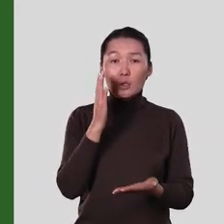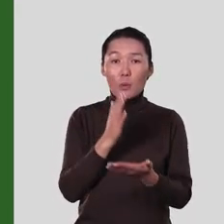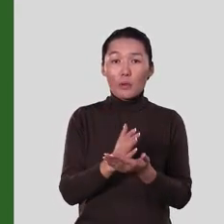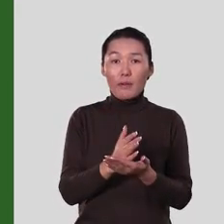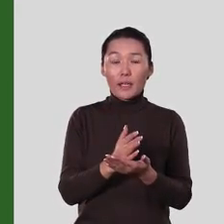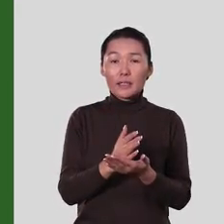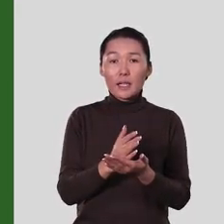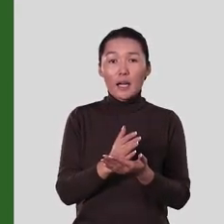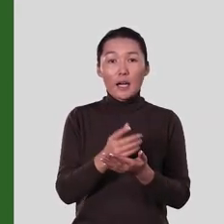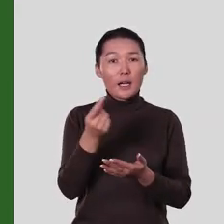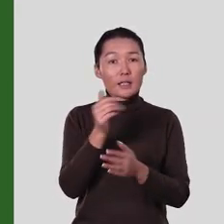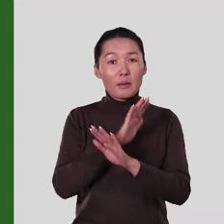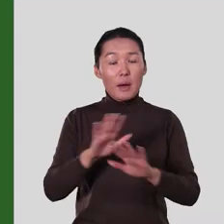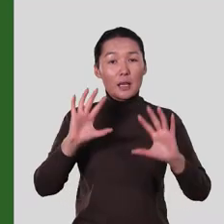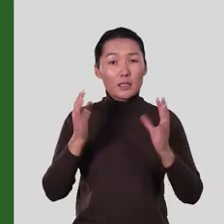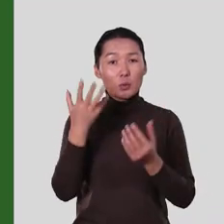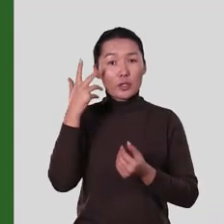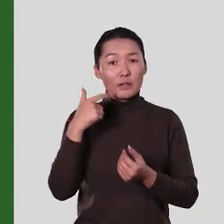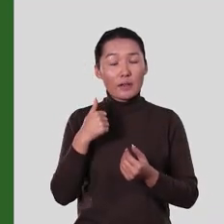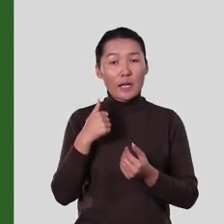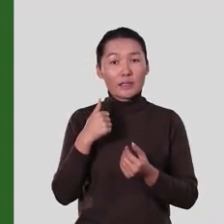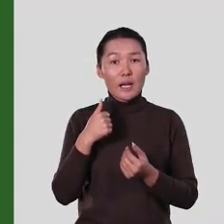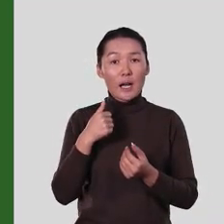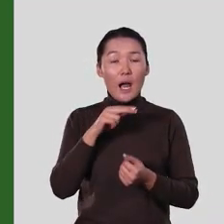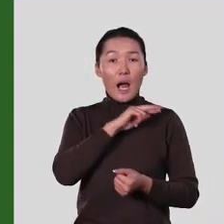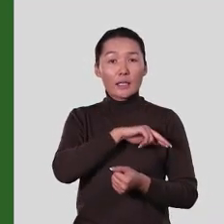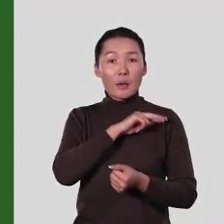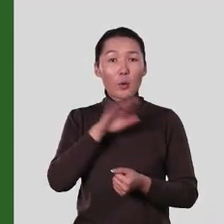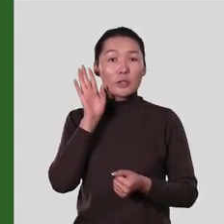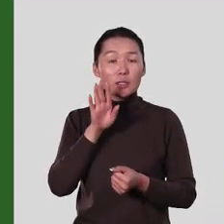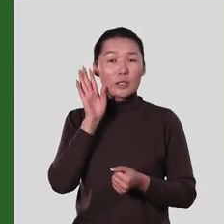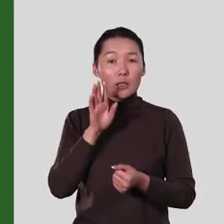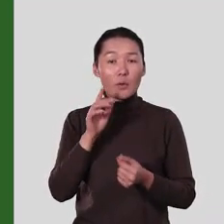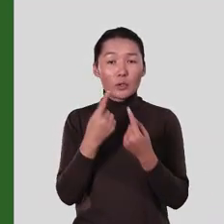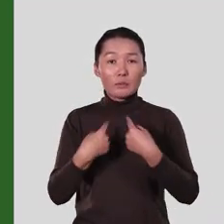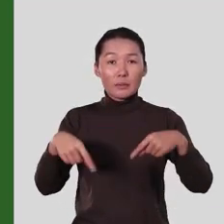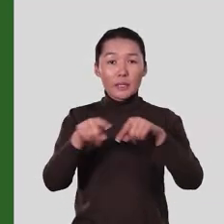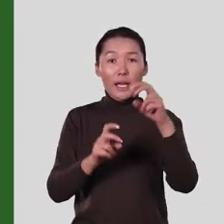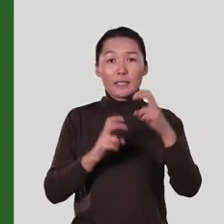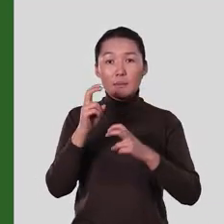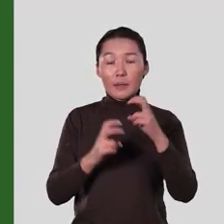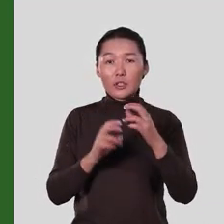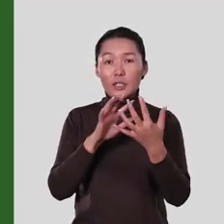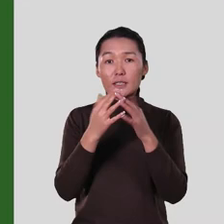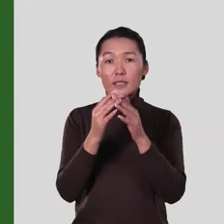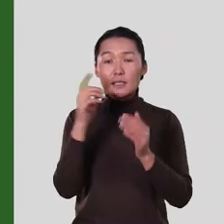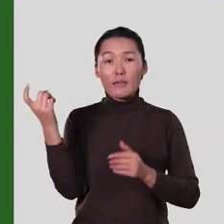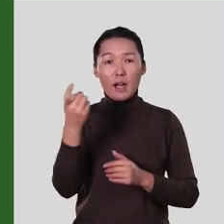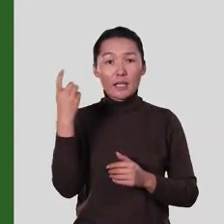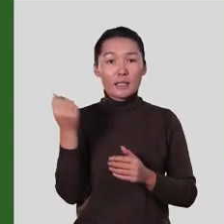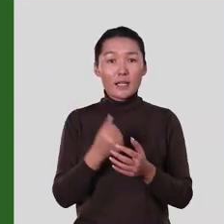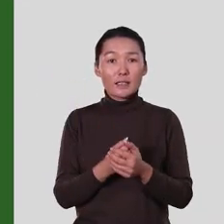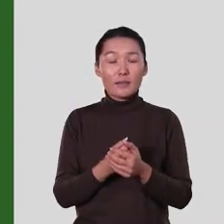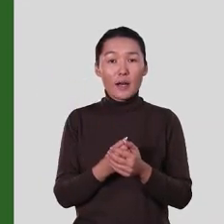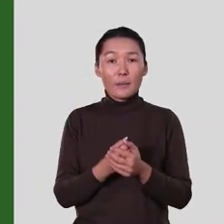немало случаев, когда отработанные воды предприятий промышленности и сельского хозяйства,